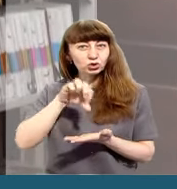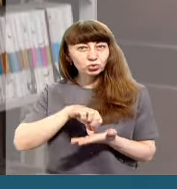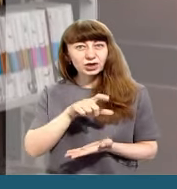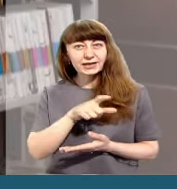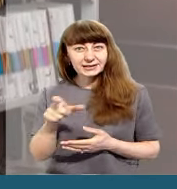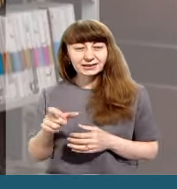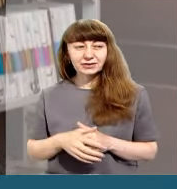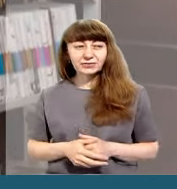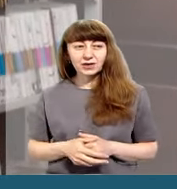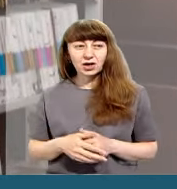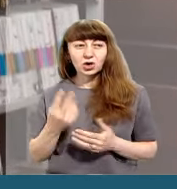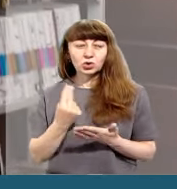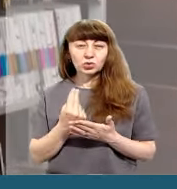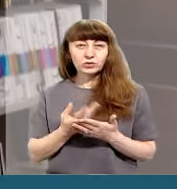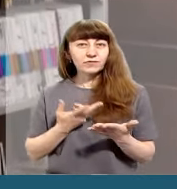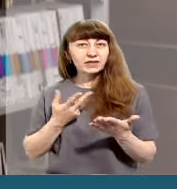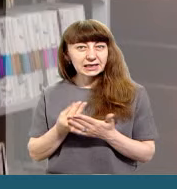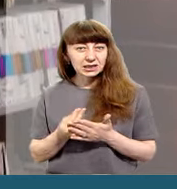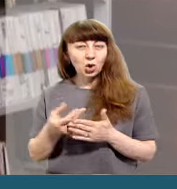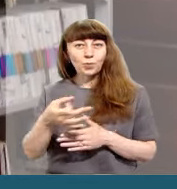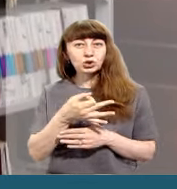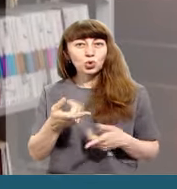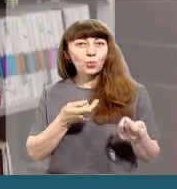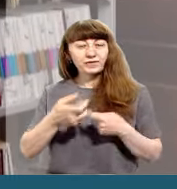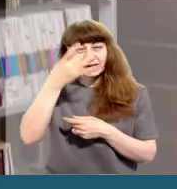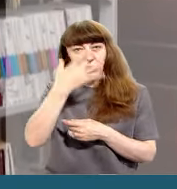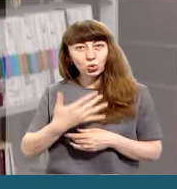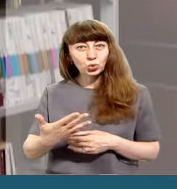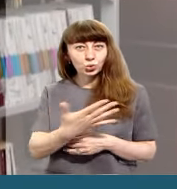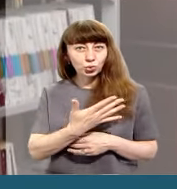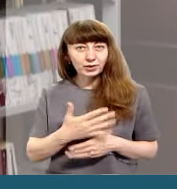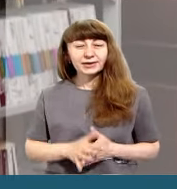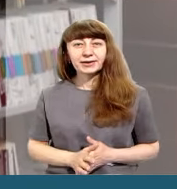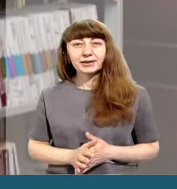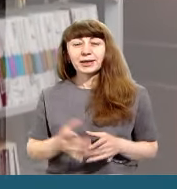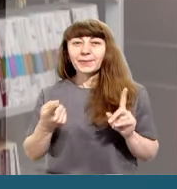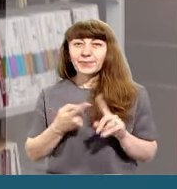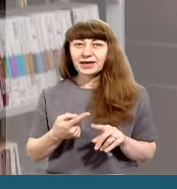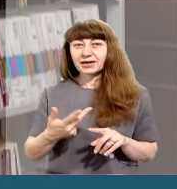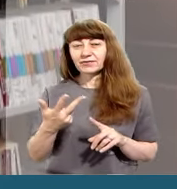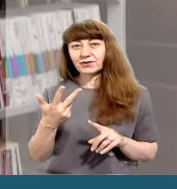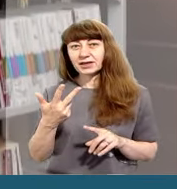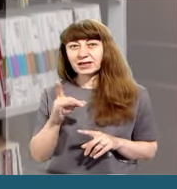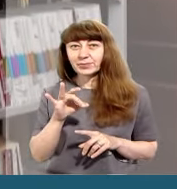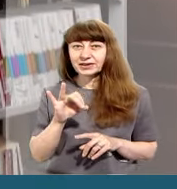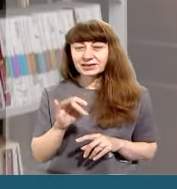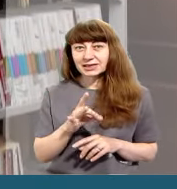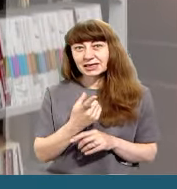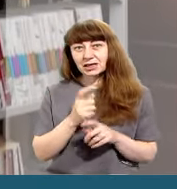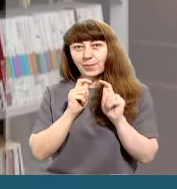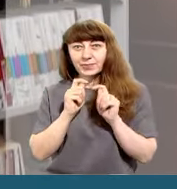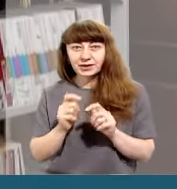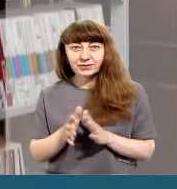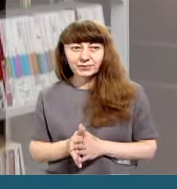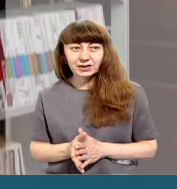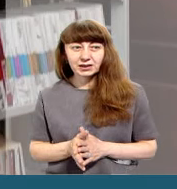нас конкурс финансируется областным управлением культуры, поэтому, безусловно, первые 3 места – это солидные призы. Ну